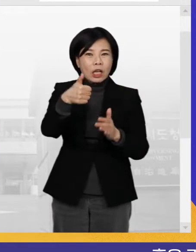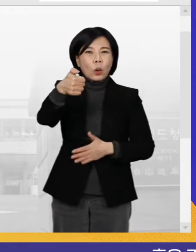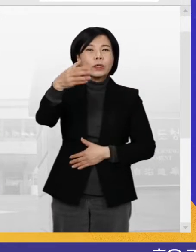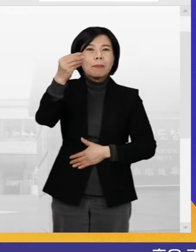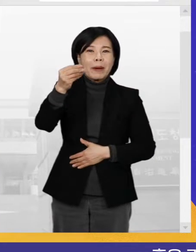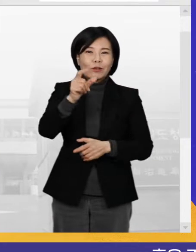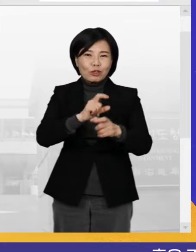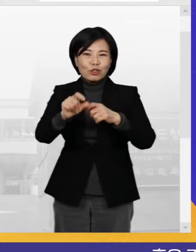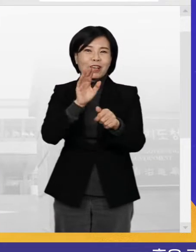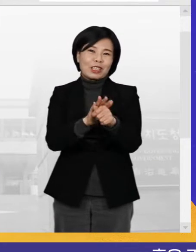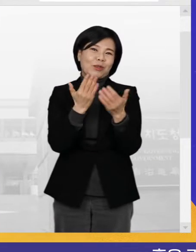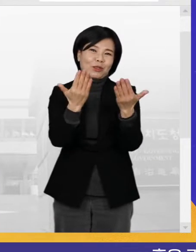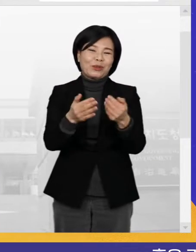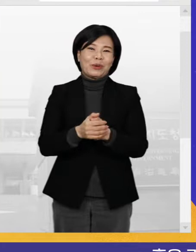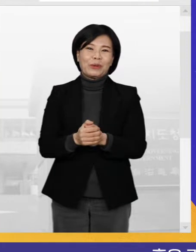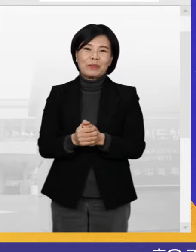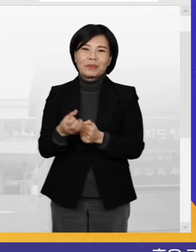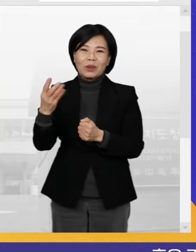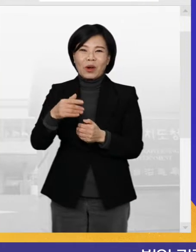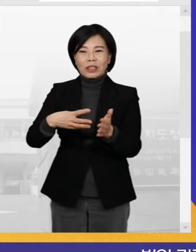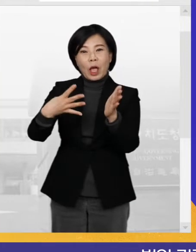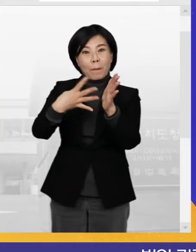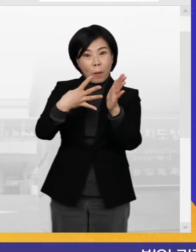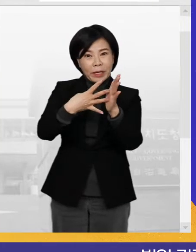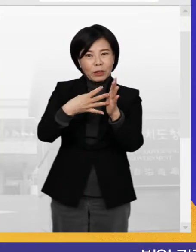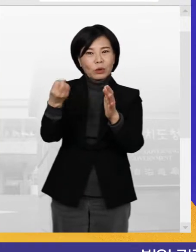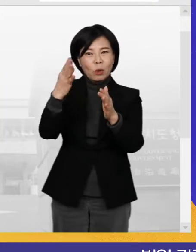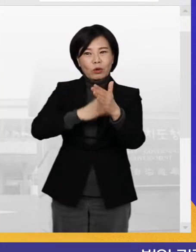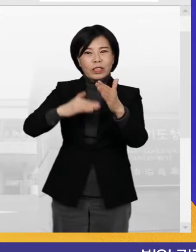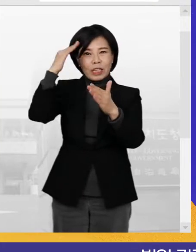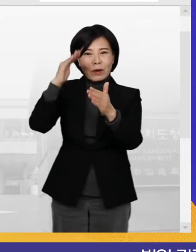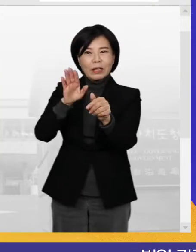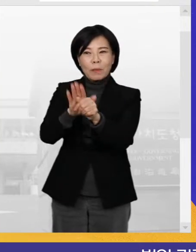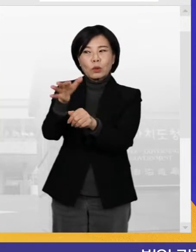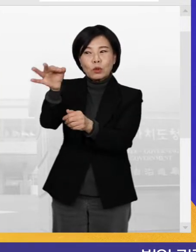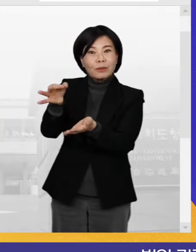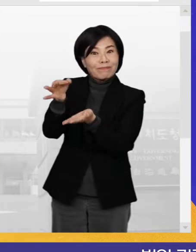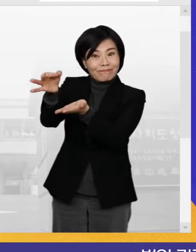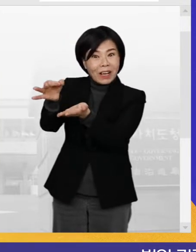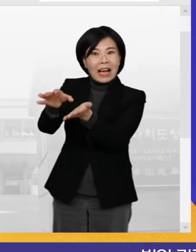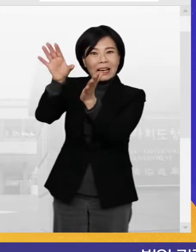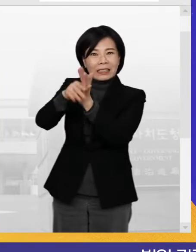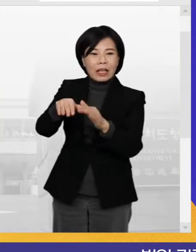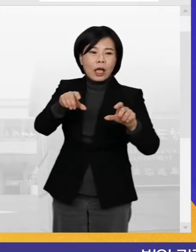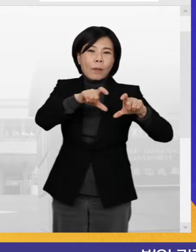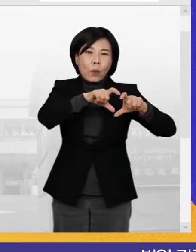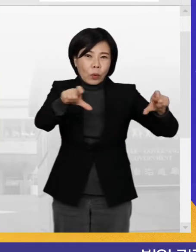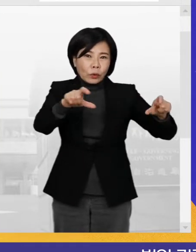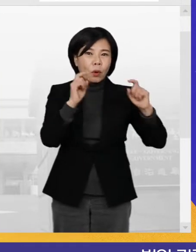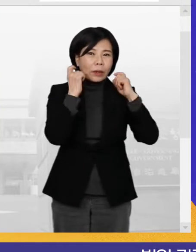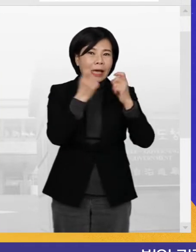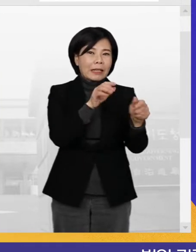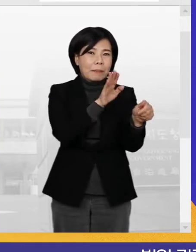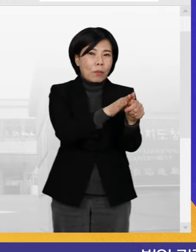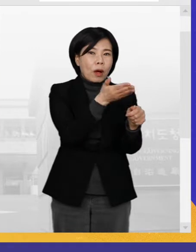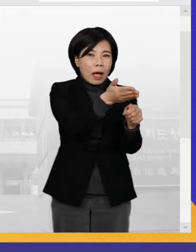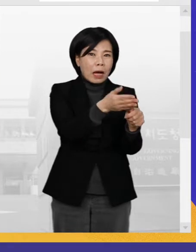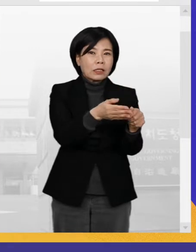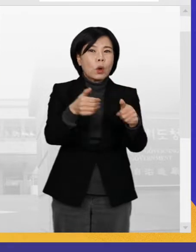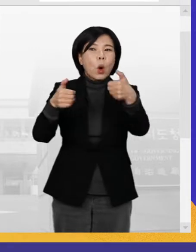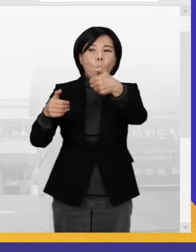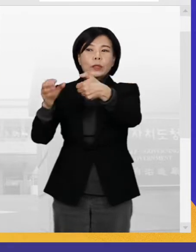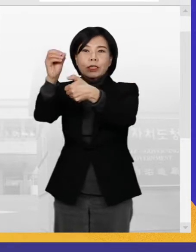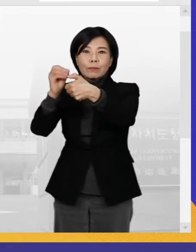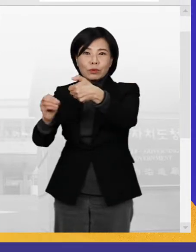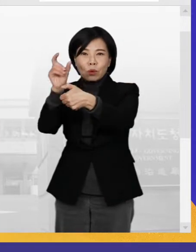경우 50만 원이 추가 지원되고요. 법인 기관을 대상으로 보조금을 지급할 시 일반 개인에 지급하는